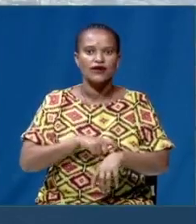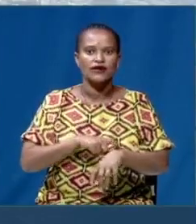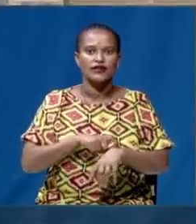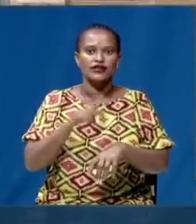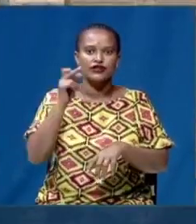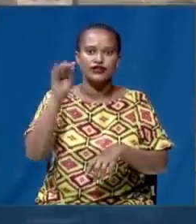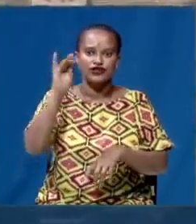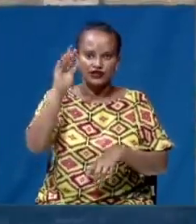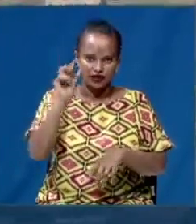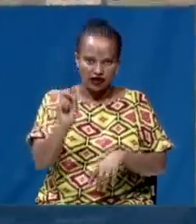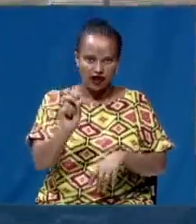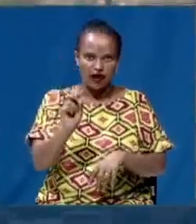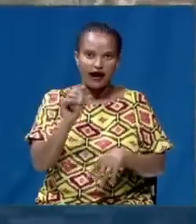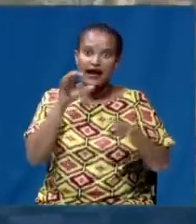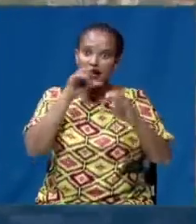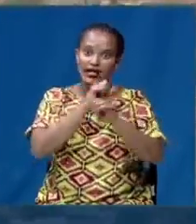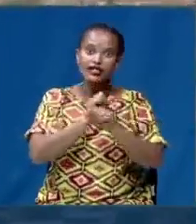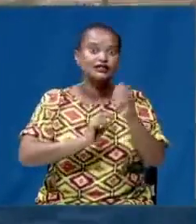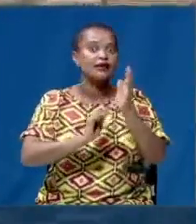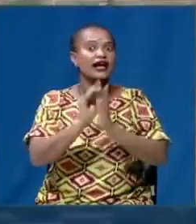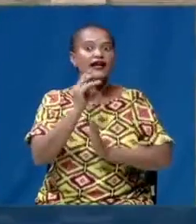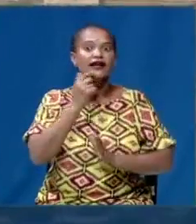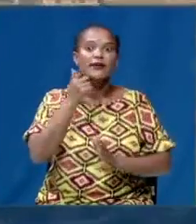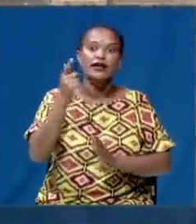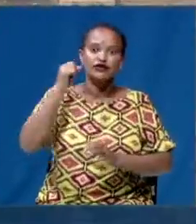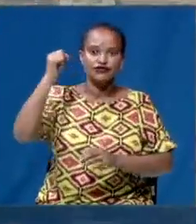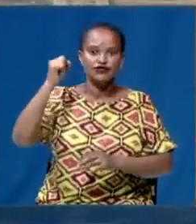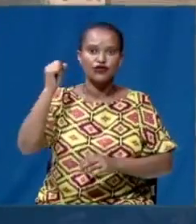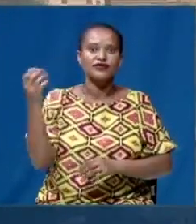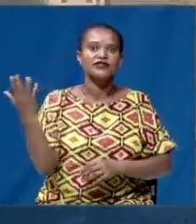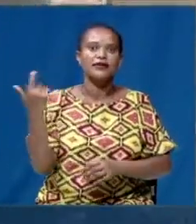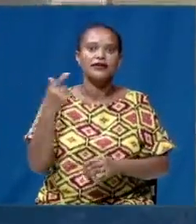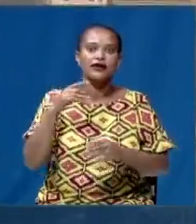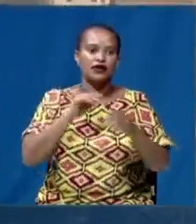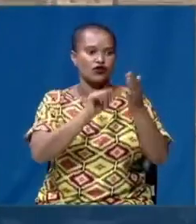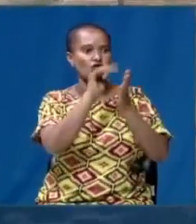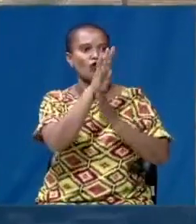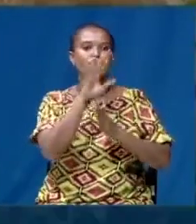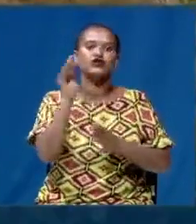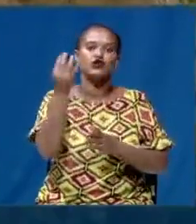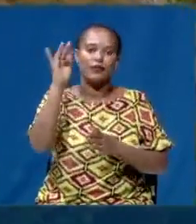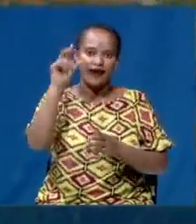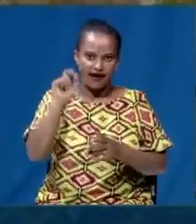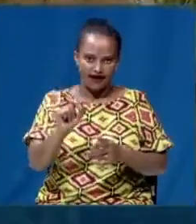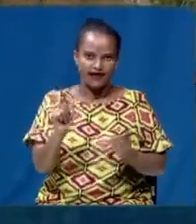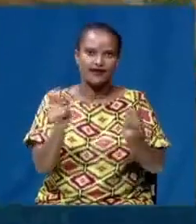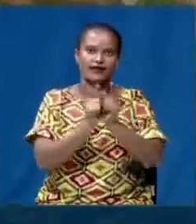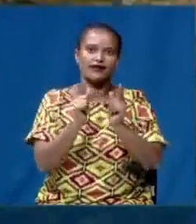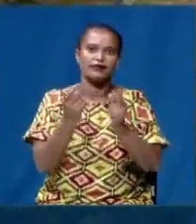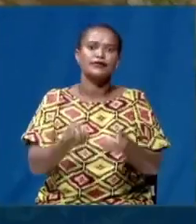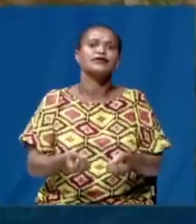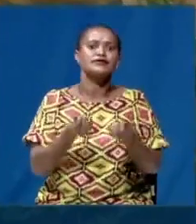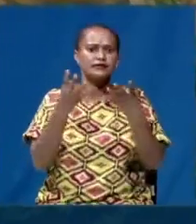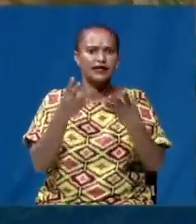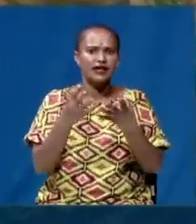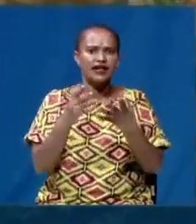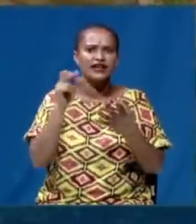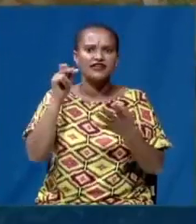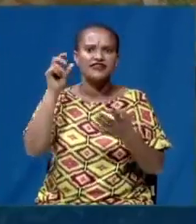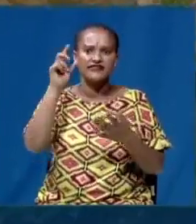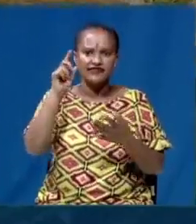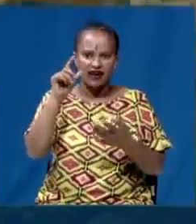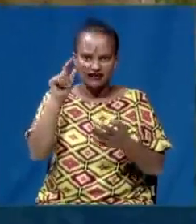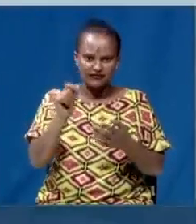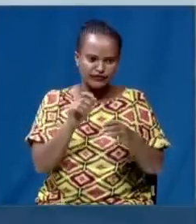ድሽቃ ተኺሉ ኣለቀልሽ መቐለ እንዳበለ ዝፍክረሉ ዝነበረ ጎቦ ጥምዓ ኢና ንርከብ። ብርክት ዝበሉ ድፍዓት እውን ተኺሉ ነይሩ